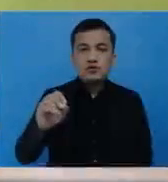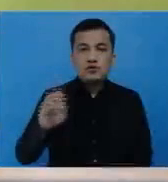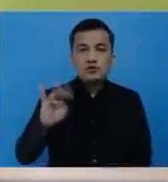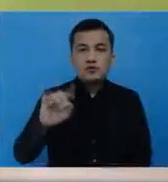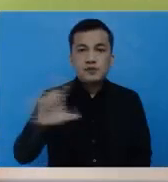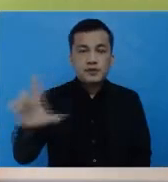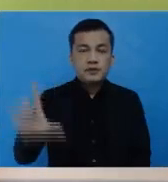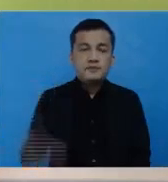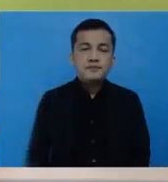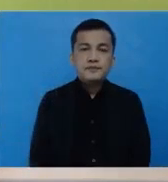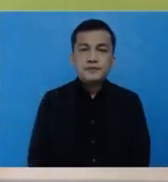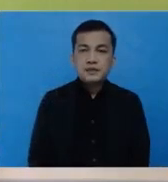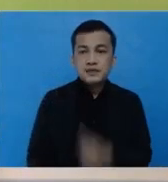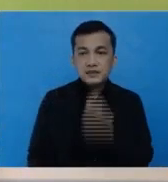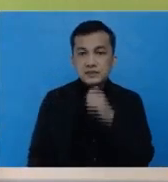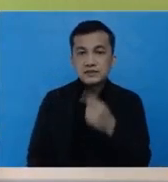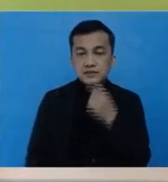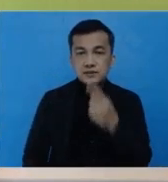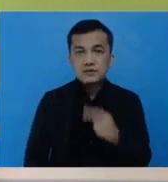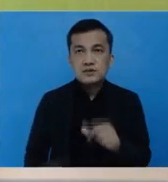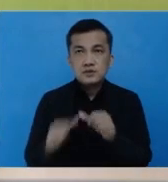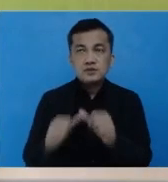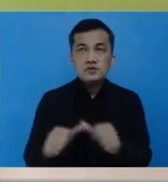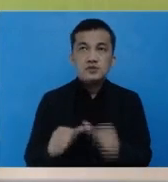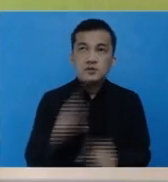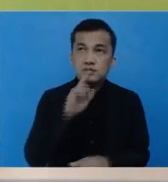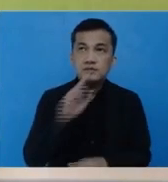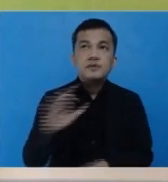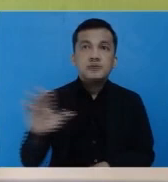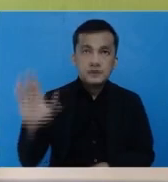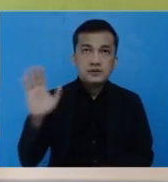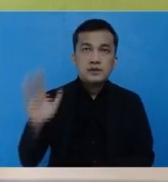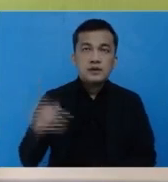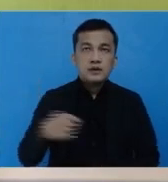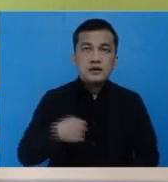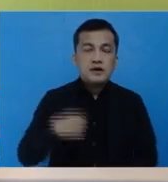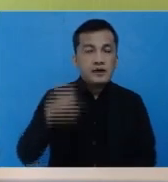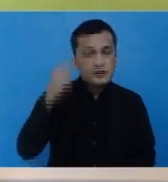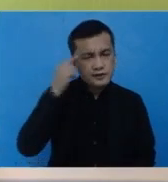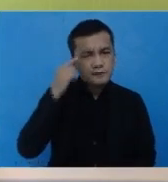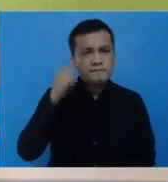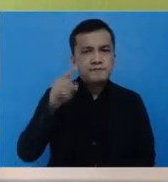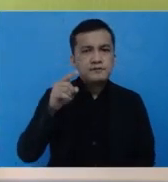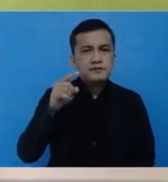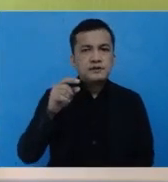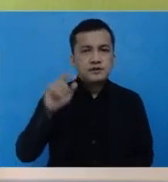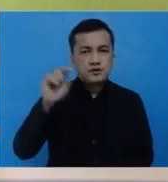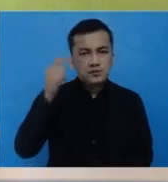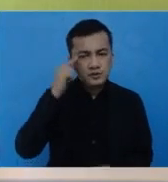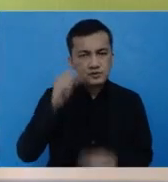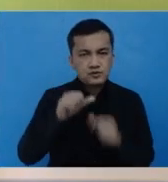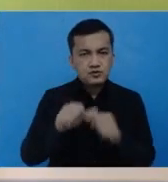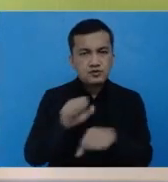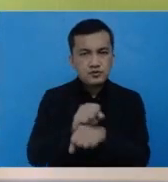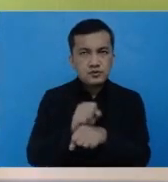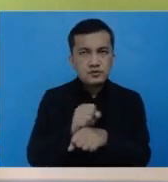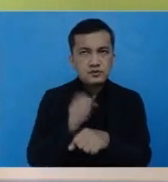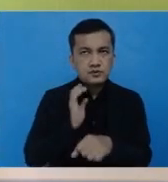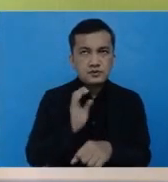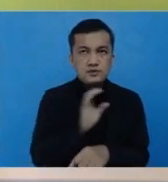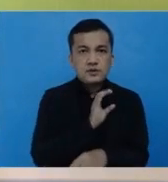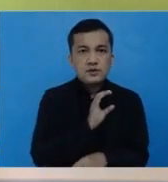yan dahil it continues to be a promise and I think the administration will continue to work with Congress para dun sa final